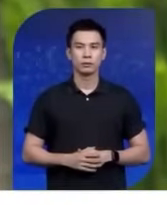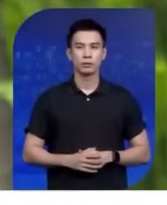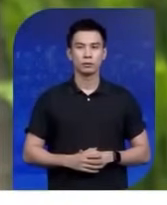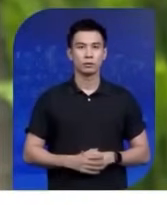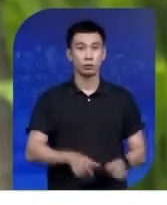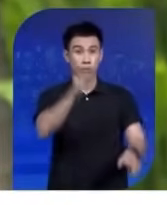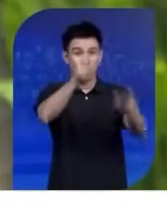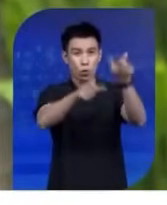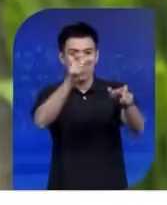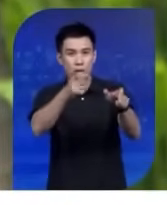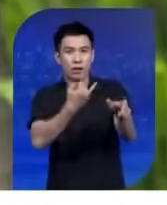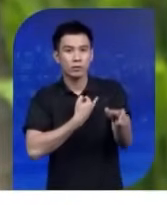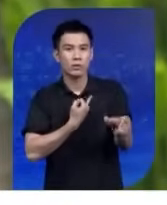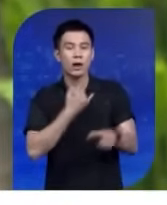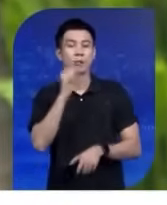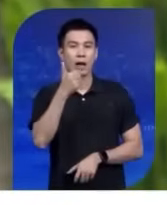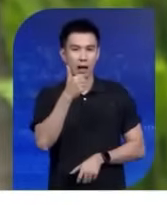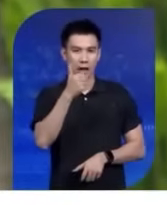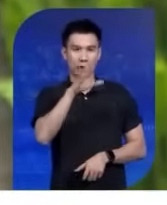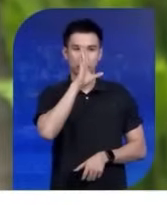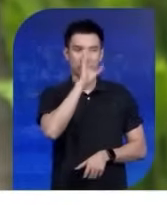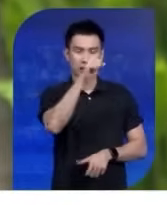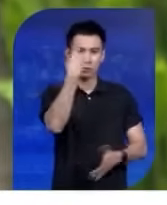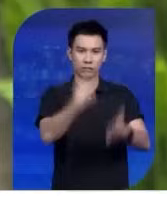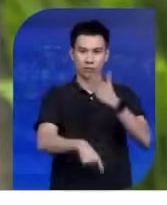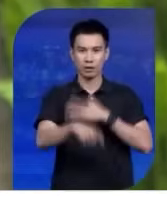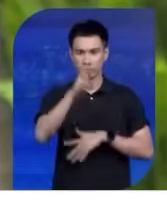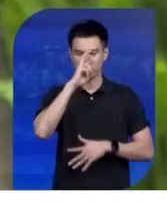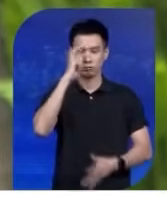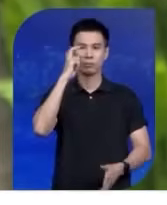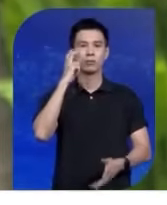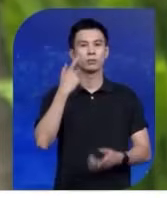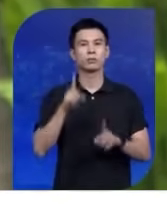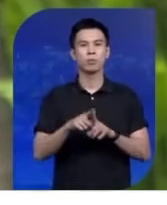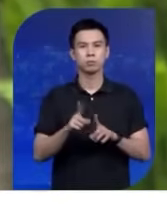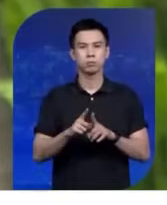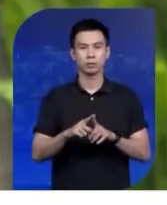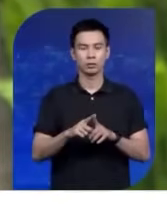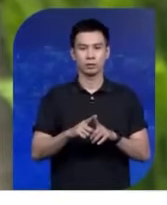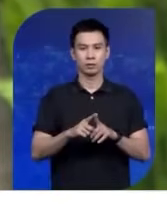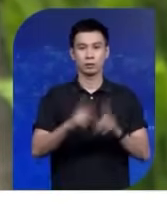tượng vi phạm để xử lý nghiêm theo quy định pháp luật đồng thời là có cái phương án phục hồi rừng sau